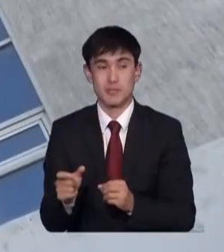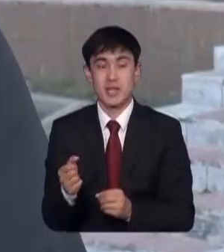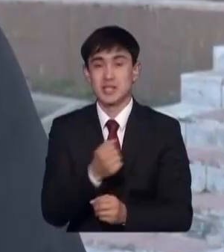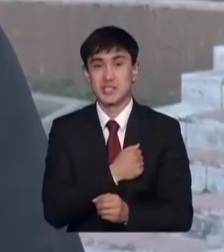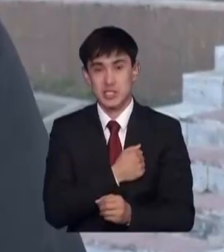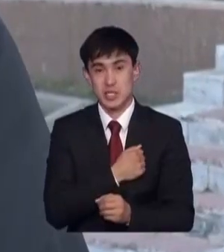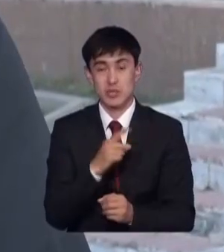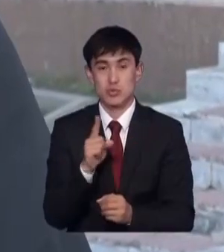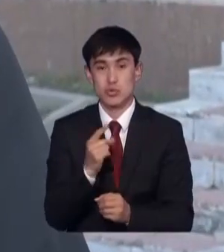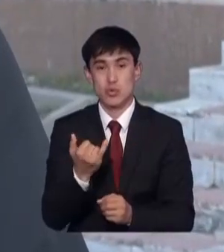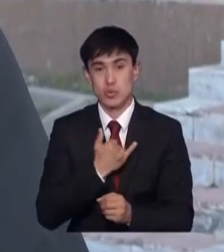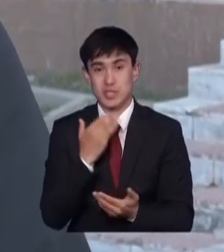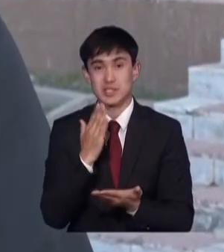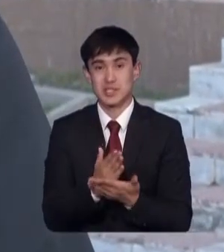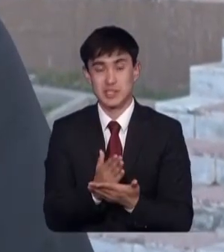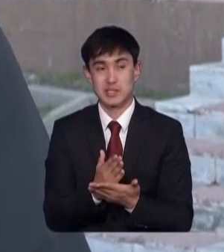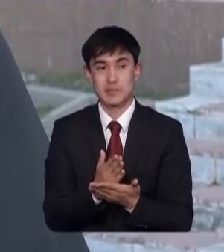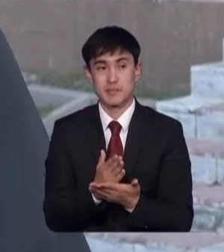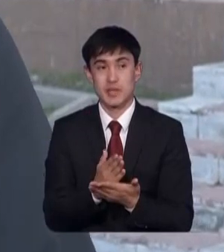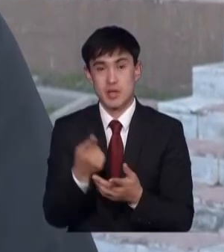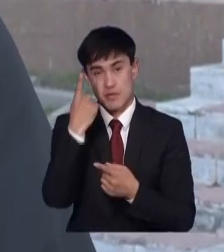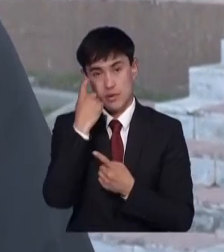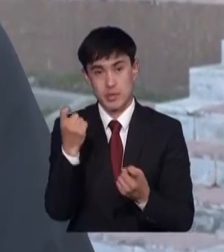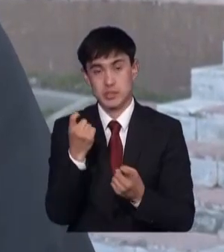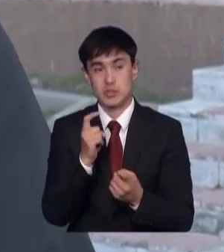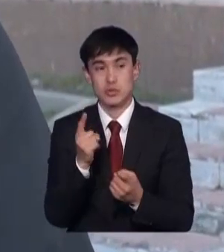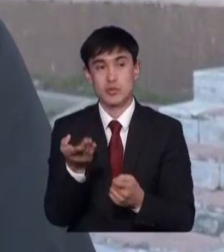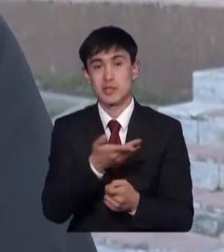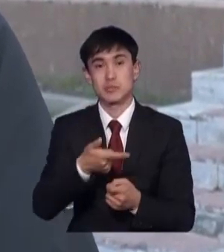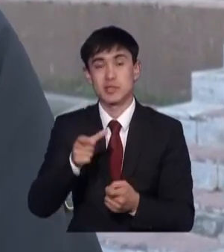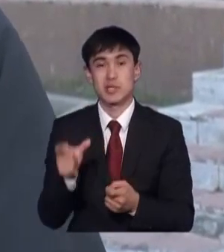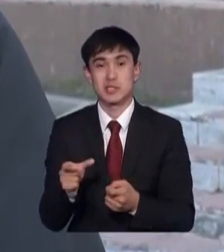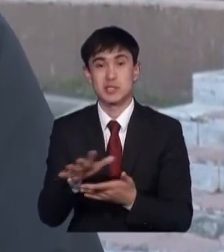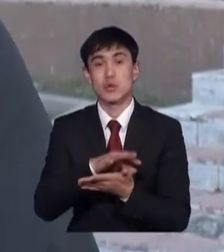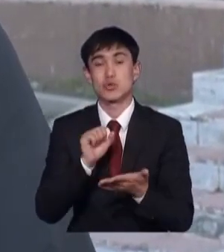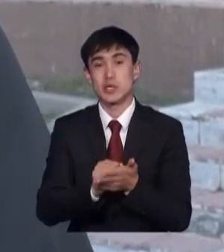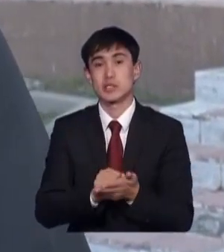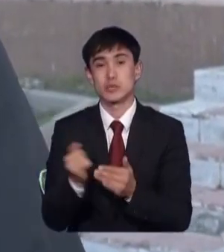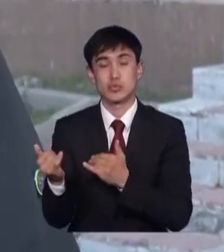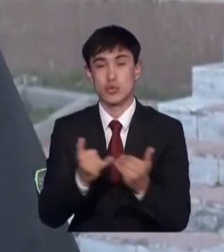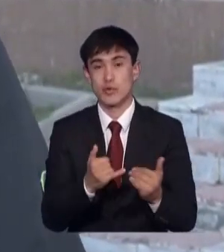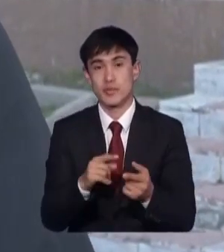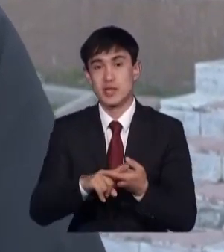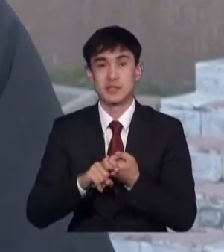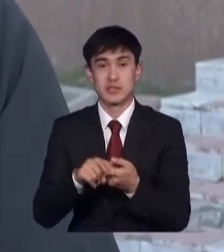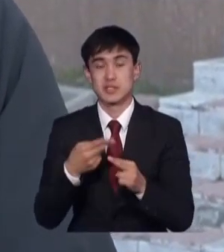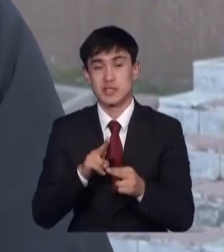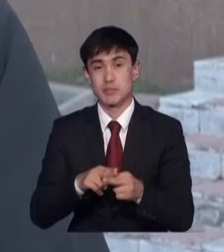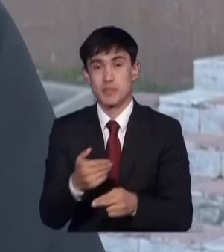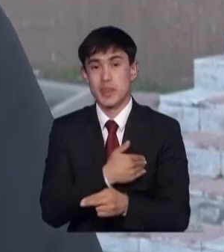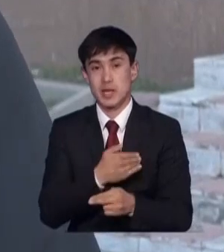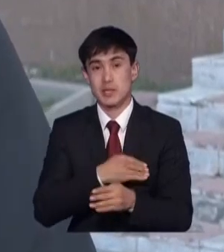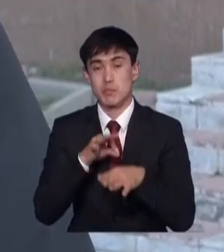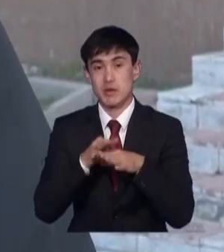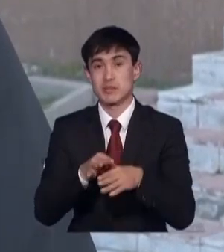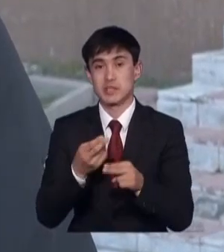сожалению у нас есть вот ряд информации что нашими гражданами нарушаются эти условия Вот в связи с тем мы хотим